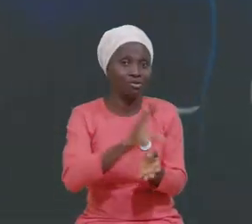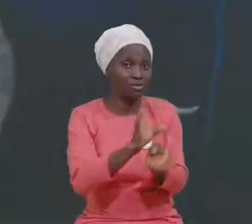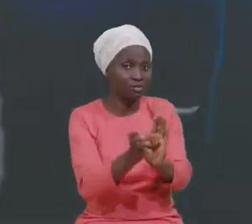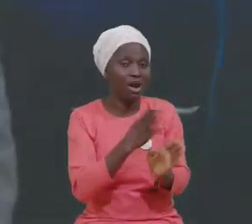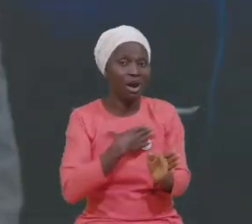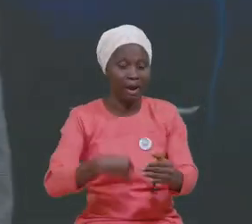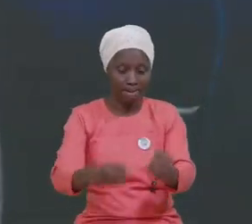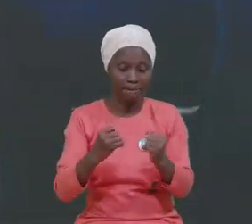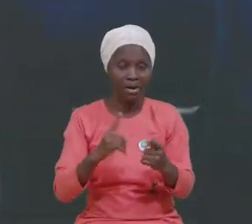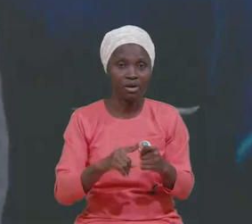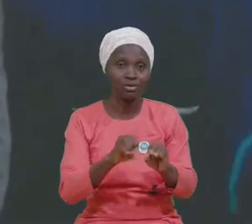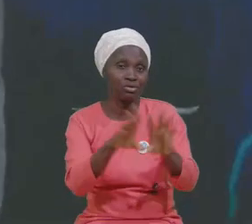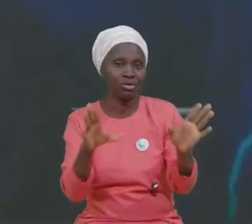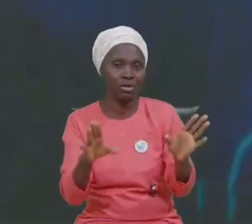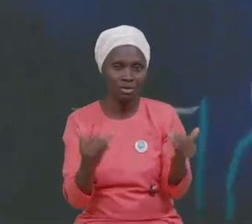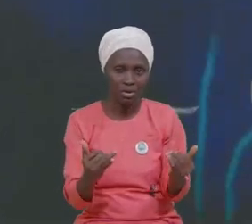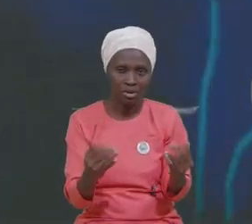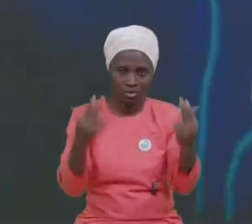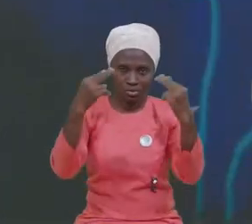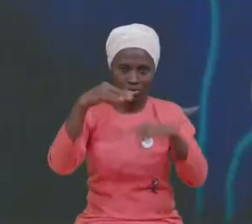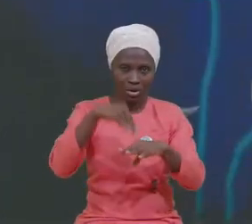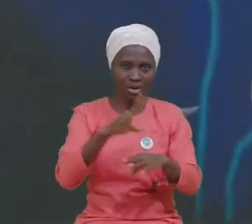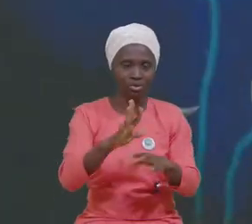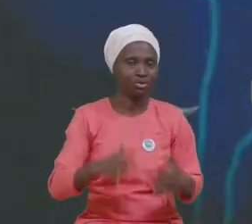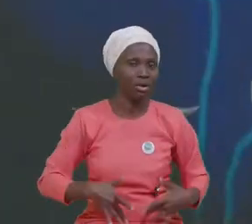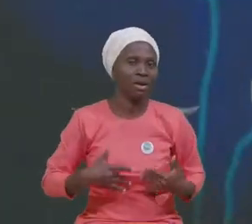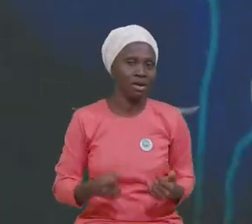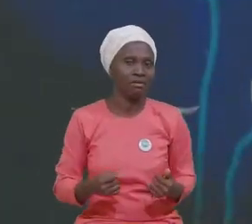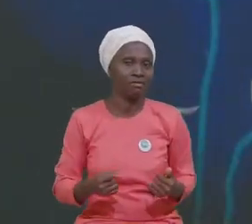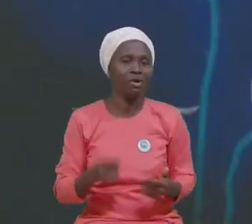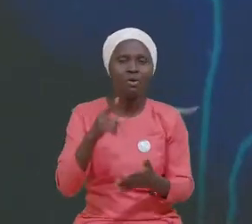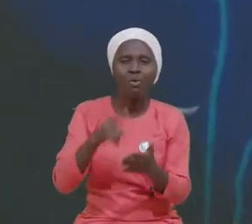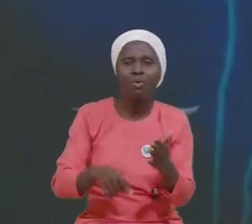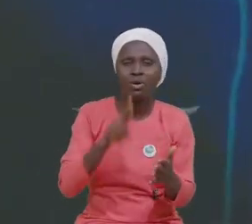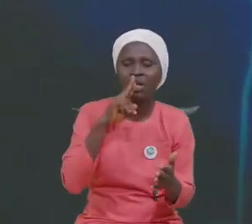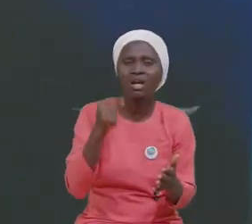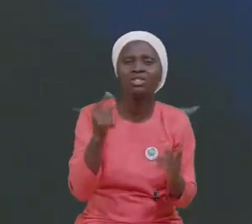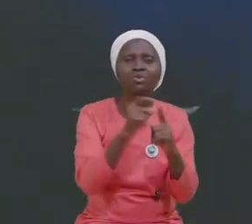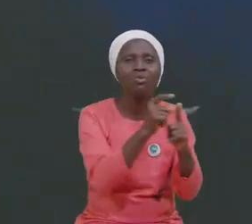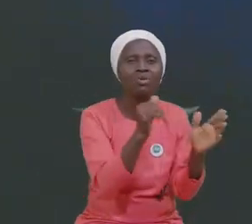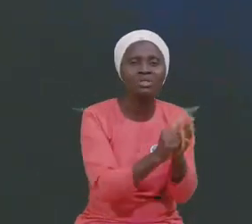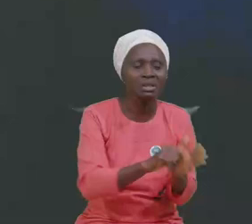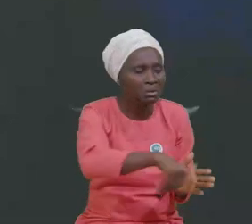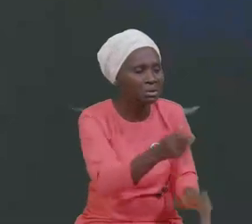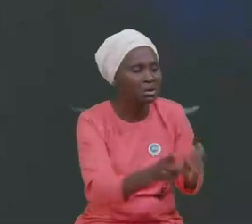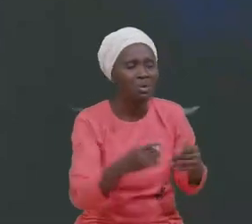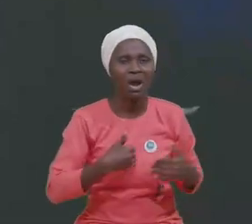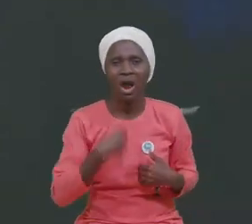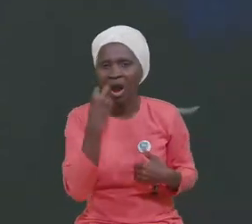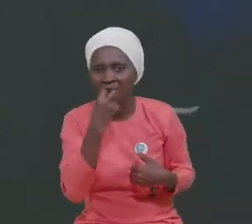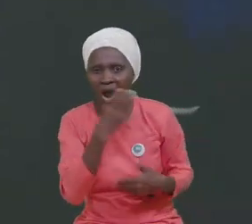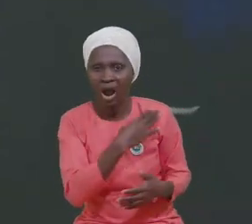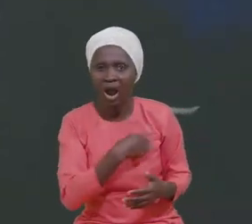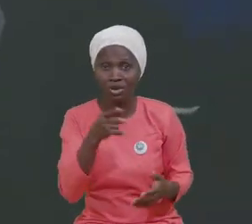la puissance pour briller. Voyez ta vie, regarde ta vie. Quels sont les mots que les autres ont